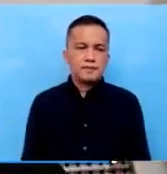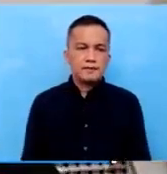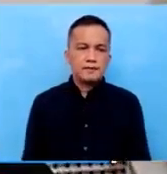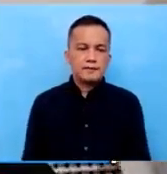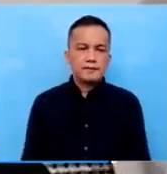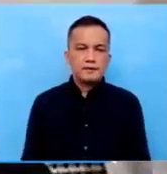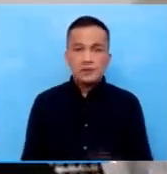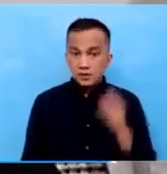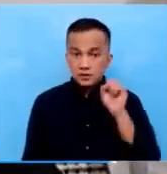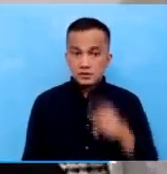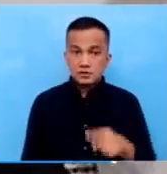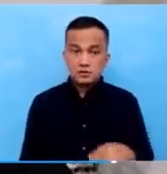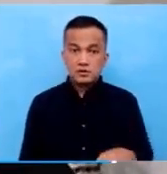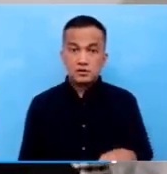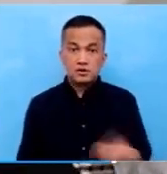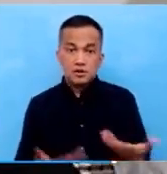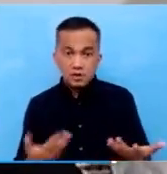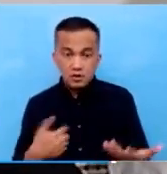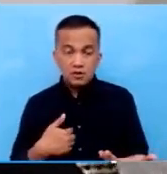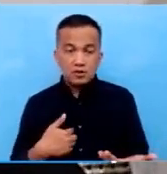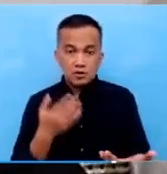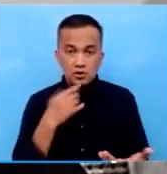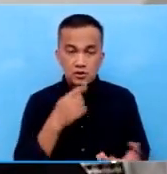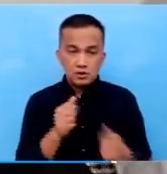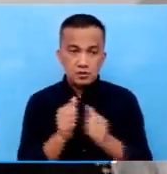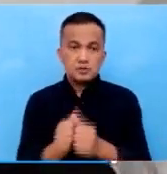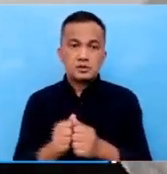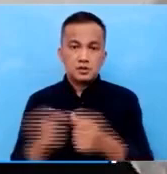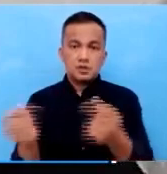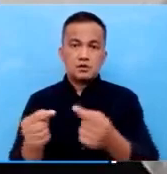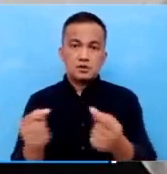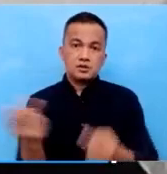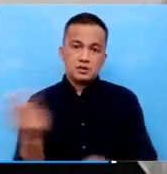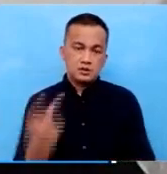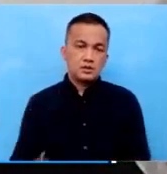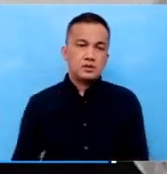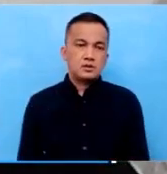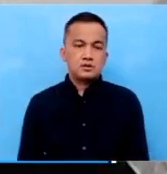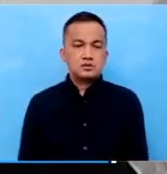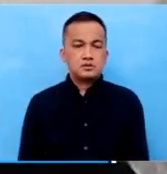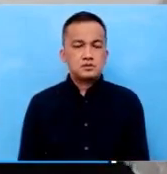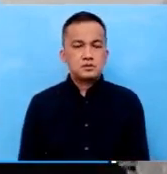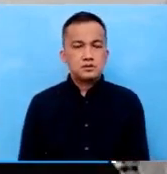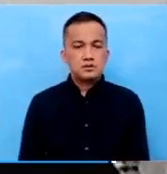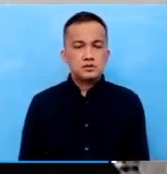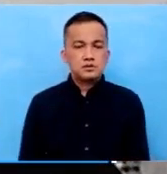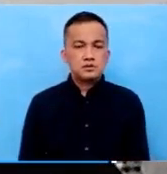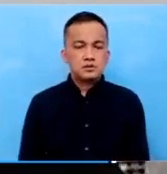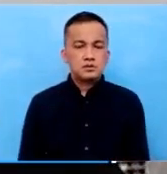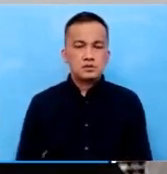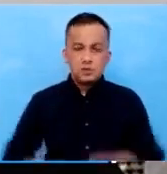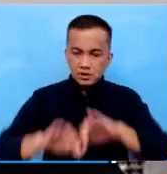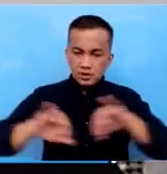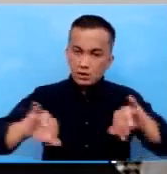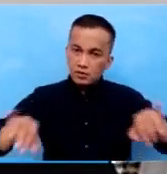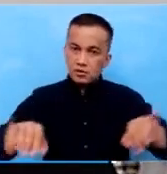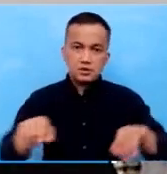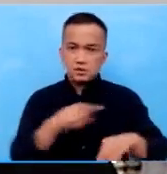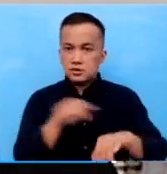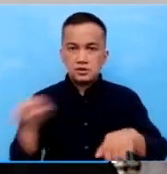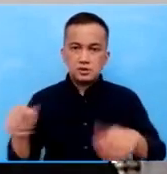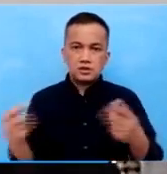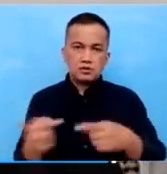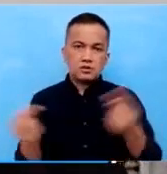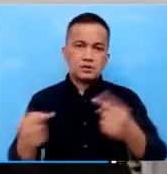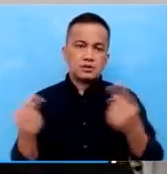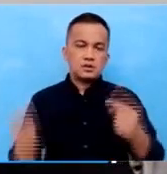po, nasasaktan po, kaya po ako napapasama sa away nila. Kasi po, inaawat ko lang naman po sila sa away nila